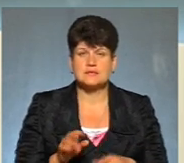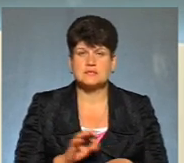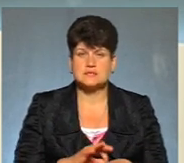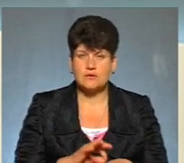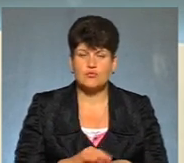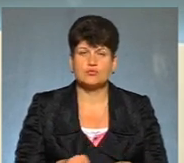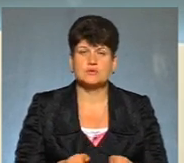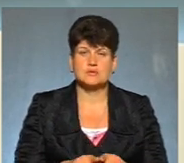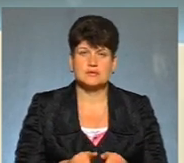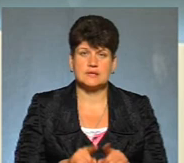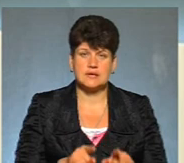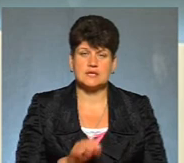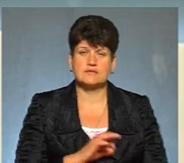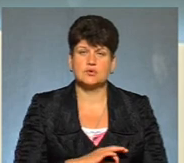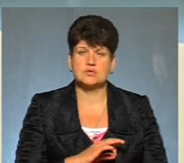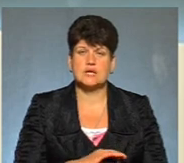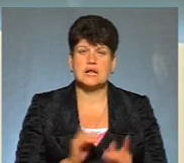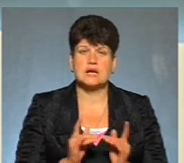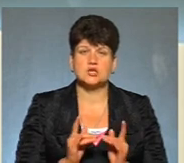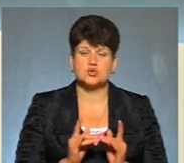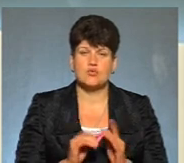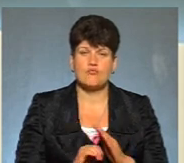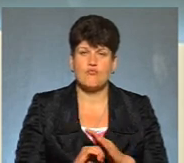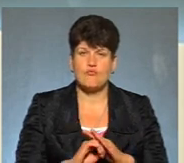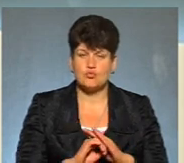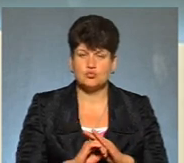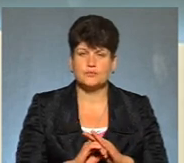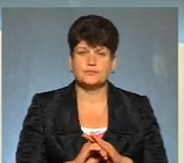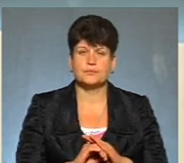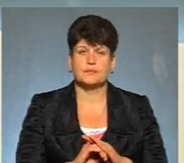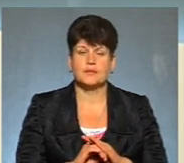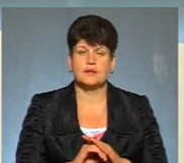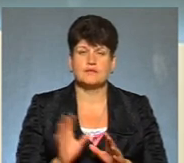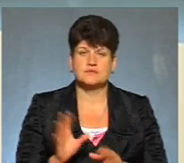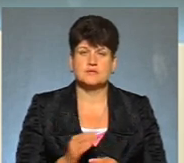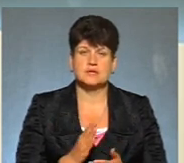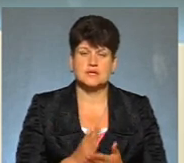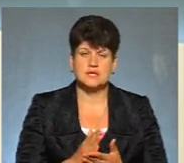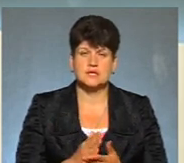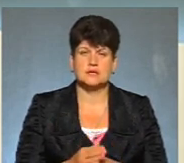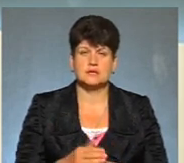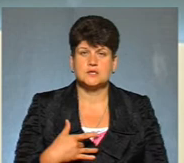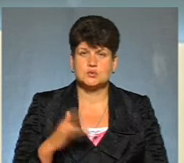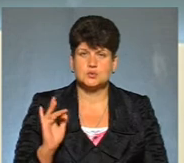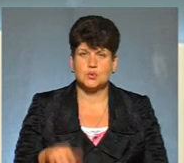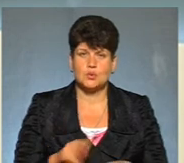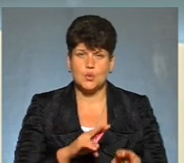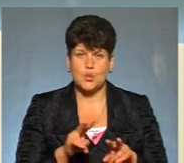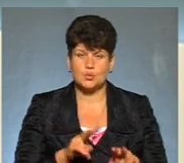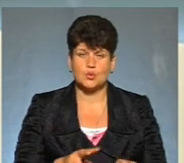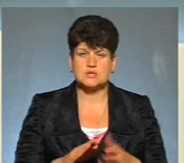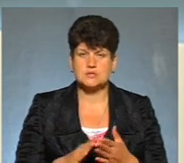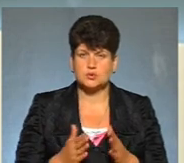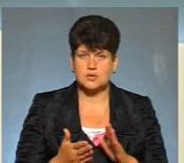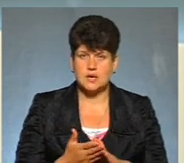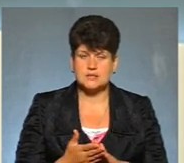за використанням ліжкового фонду все-таки ведеться жорсткий контроль. Ситуація